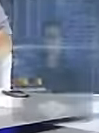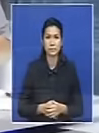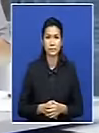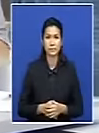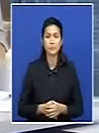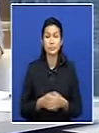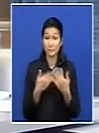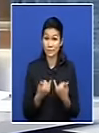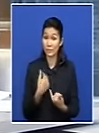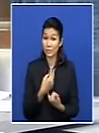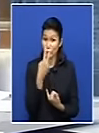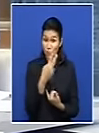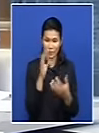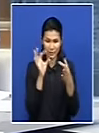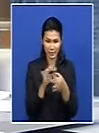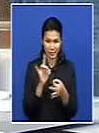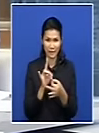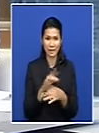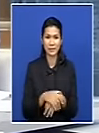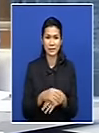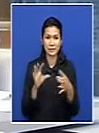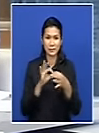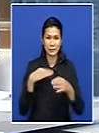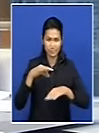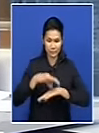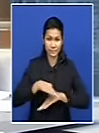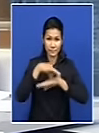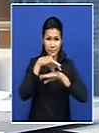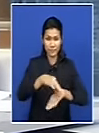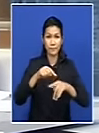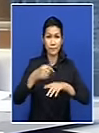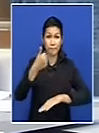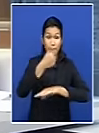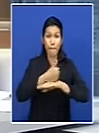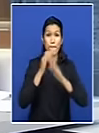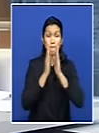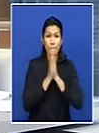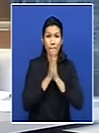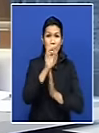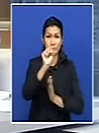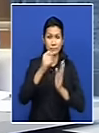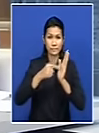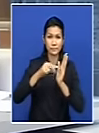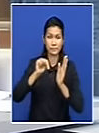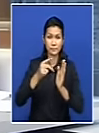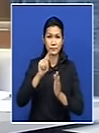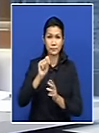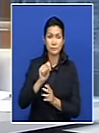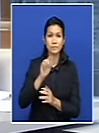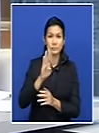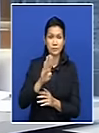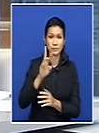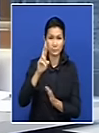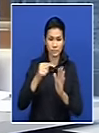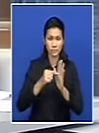มาดูที่ความคืบหน้านะครับเกี่ยวกับการตั้งสมเด็จพระสังฆราชพระองค์ใหม่นะครับเป็นประเด็นในเรื่องข้อกฎหมายถกเ